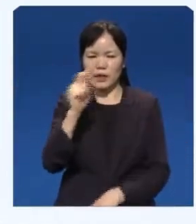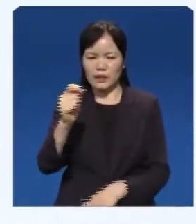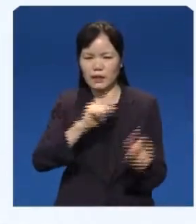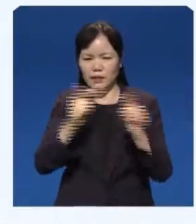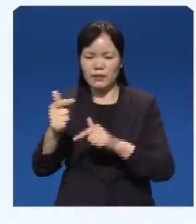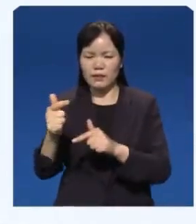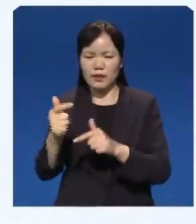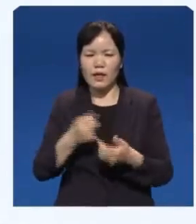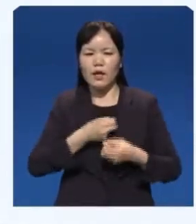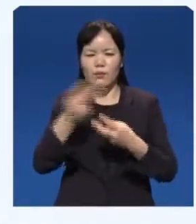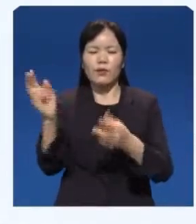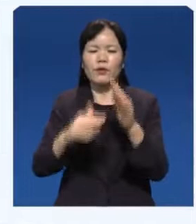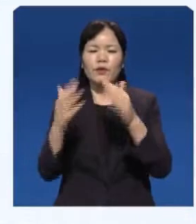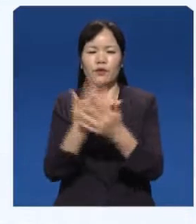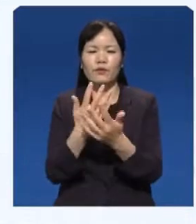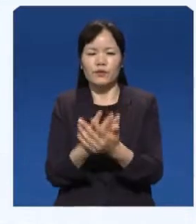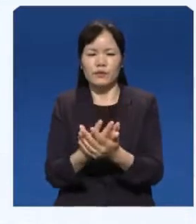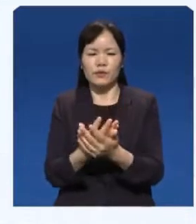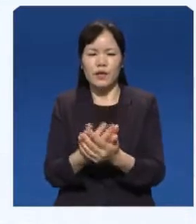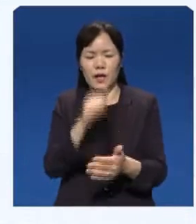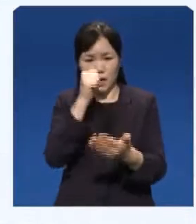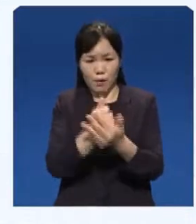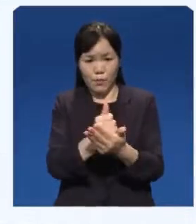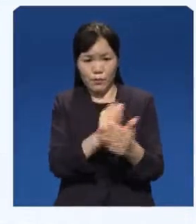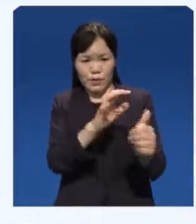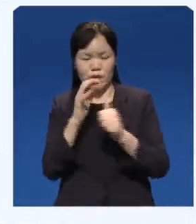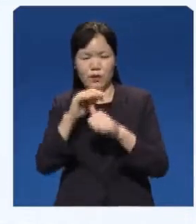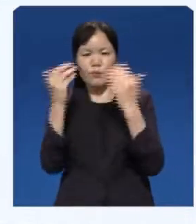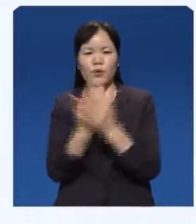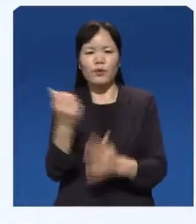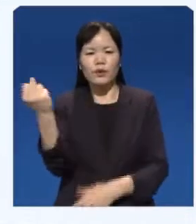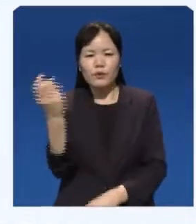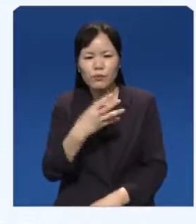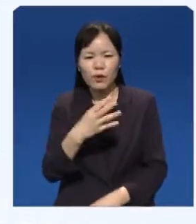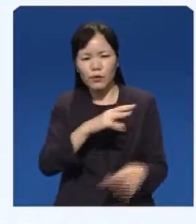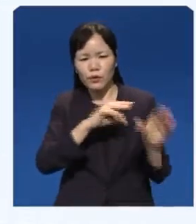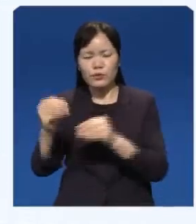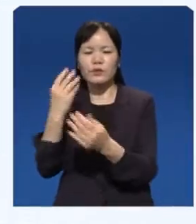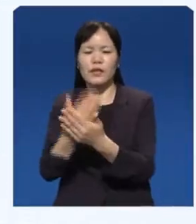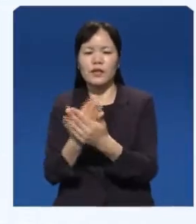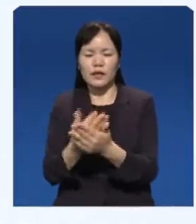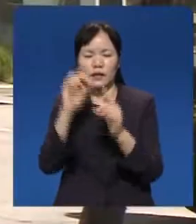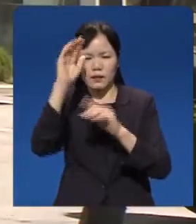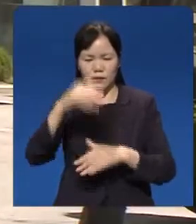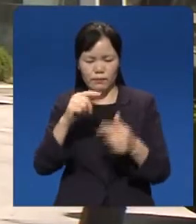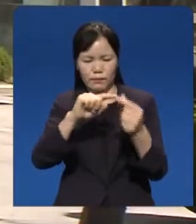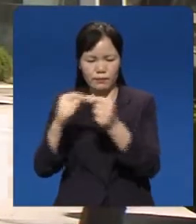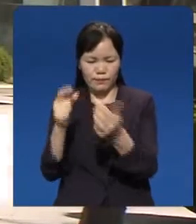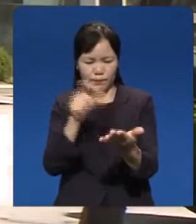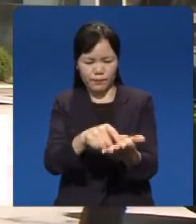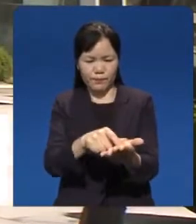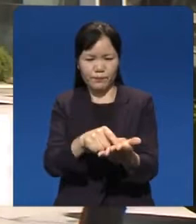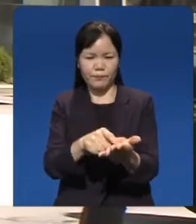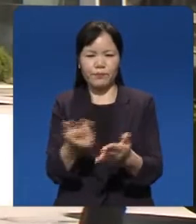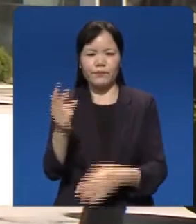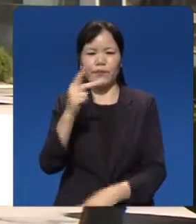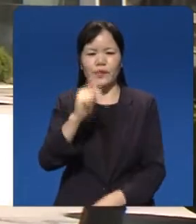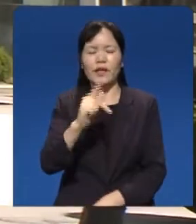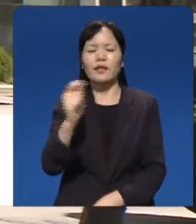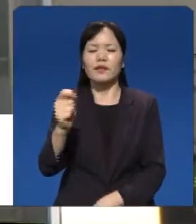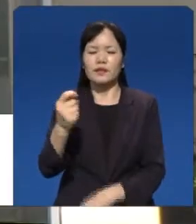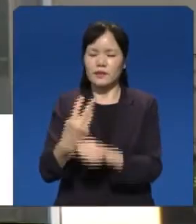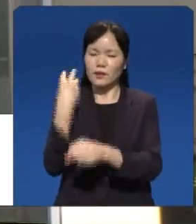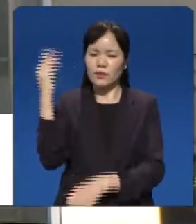입니다 범죄에 이용된 모든 번호를 중지시켜 달라는 문구가 뚜렷합니다 kt 는 사실상 3년 전부터